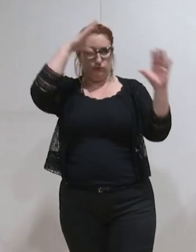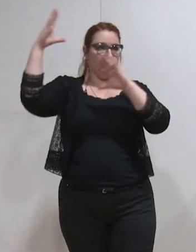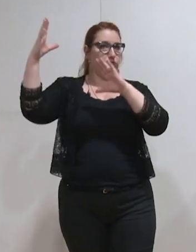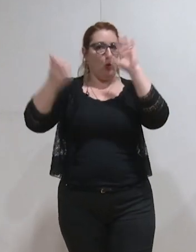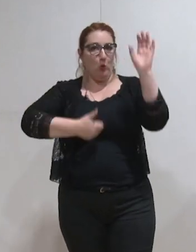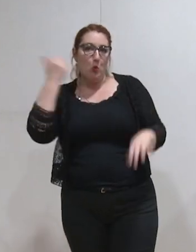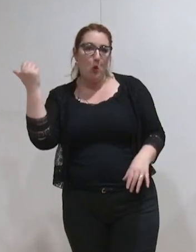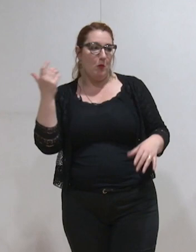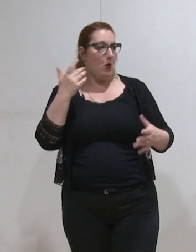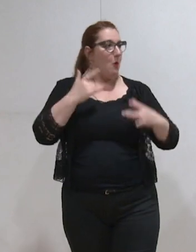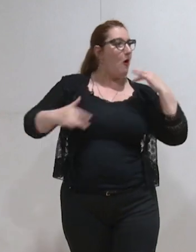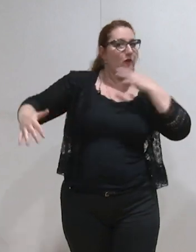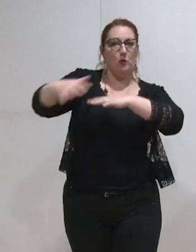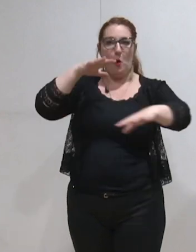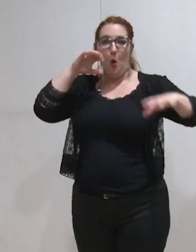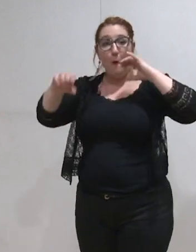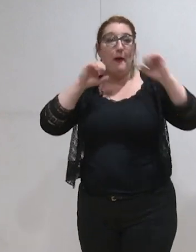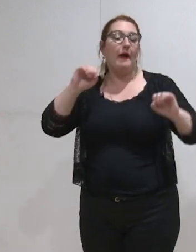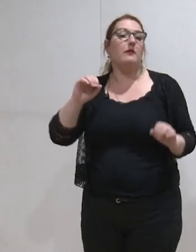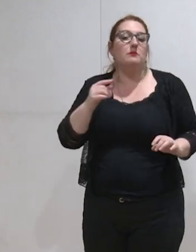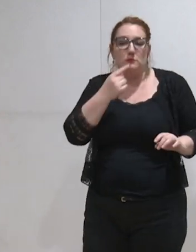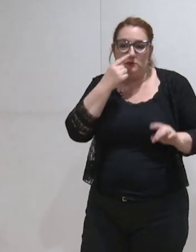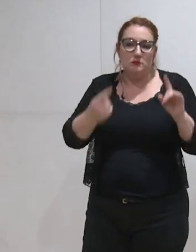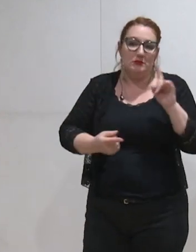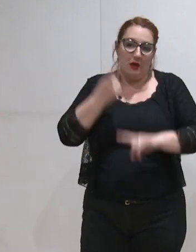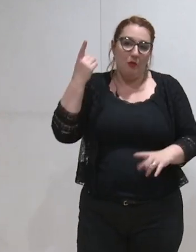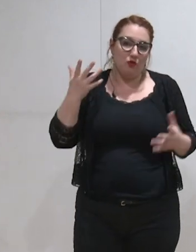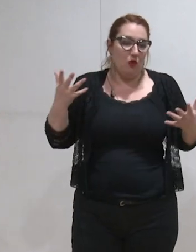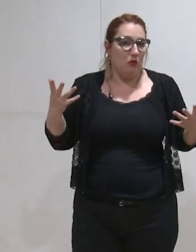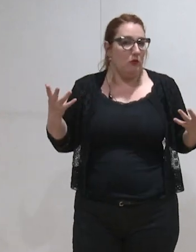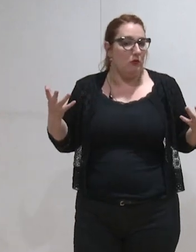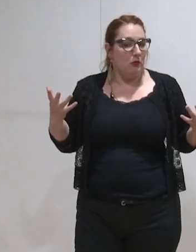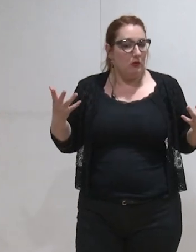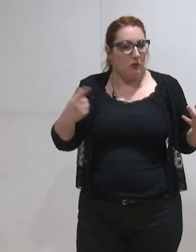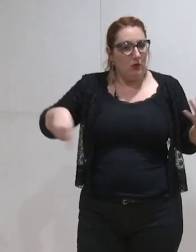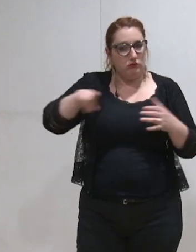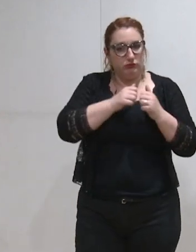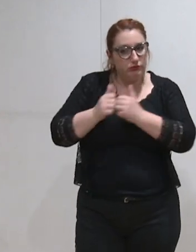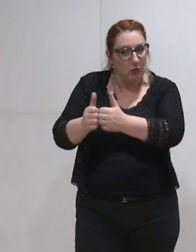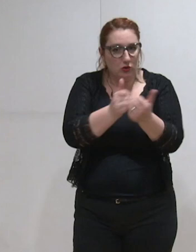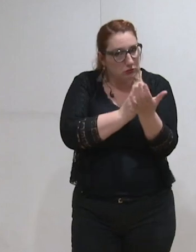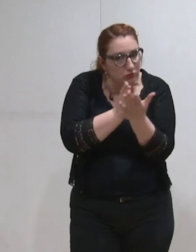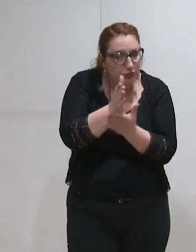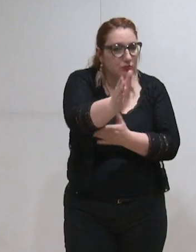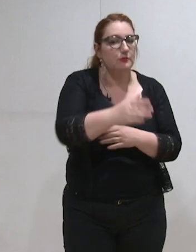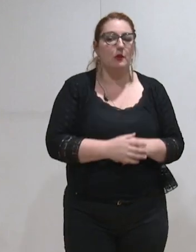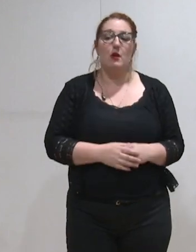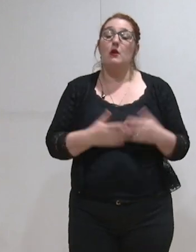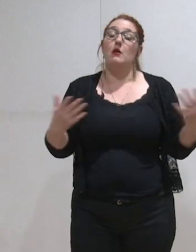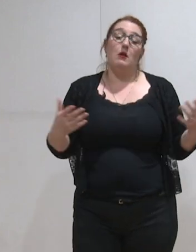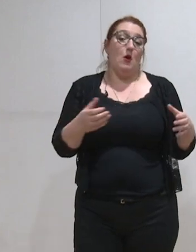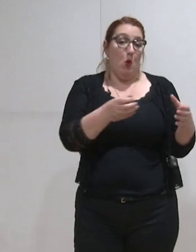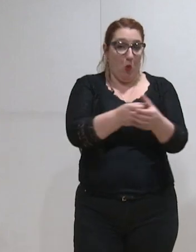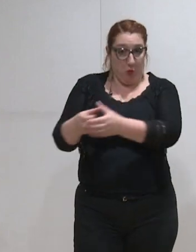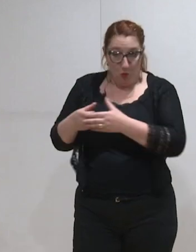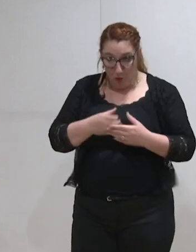son environnement c'est ça me semble-t-il qui doit nous nous animer nous animer ensemble donc des groupes de travail ont été